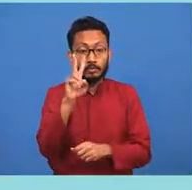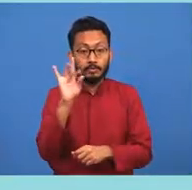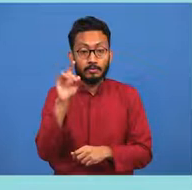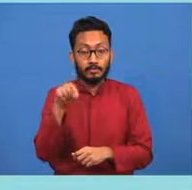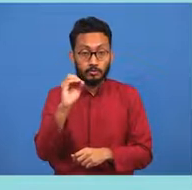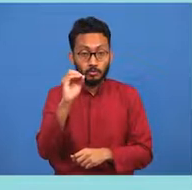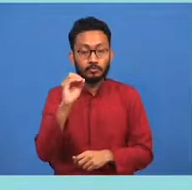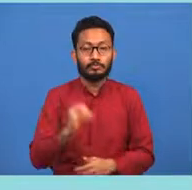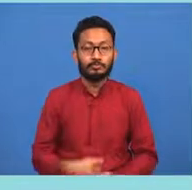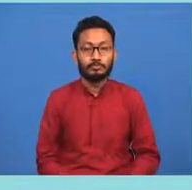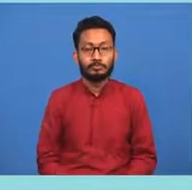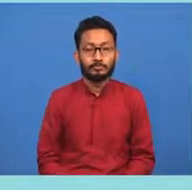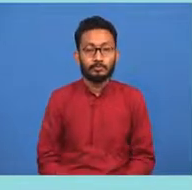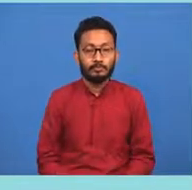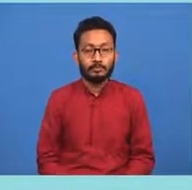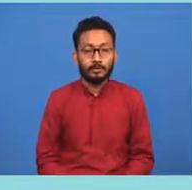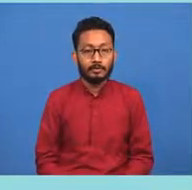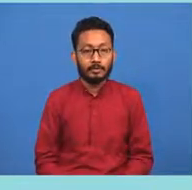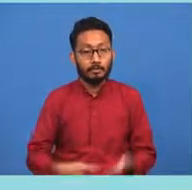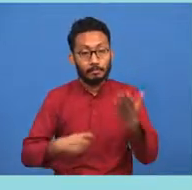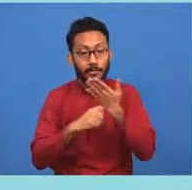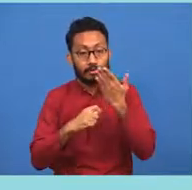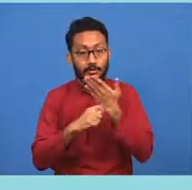28.0 darjah Celsius tambah